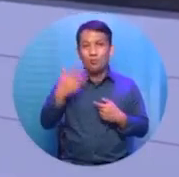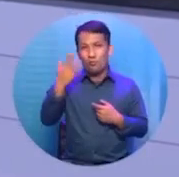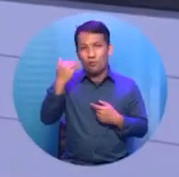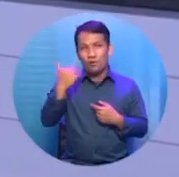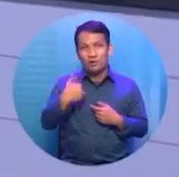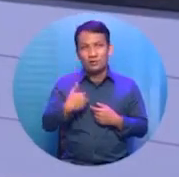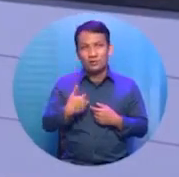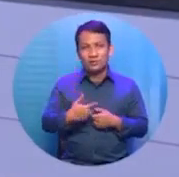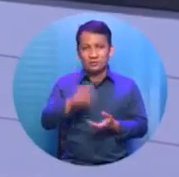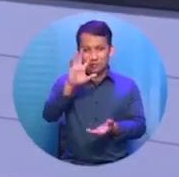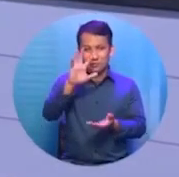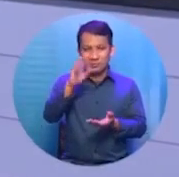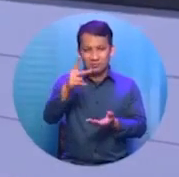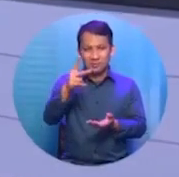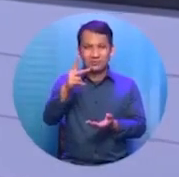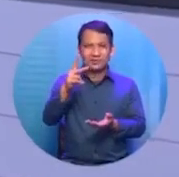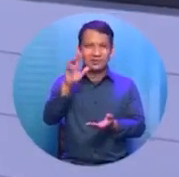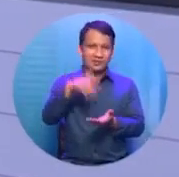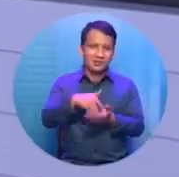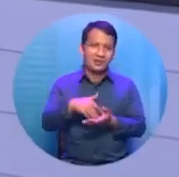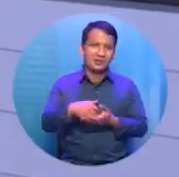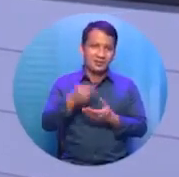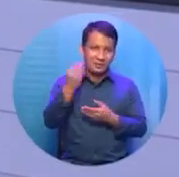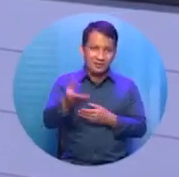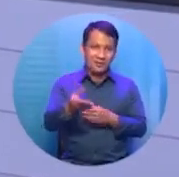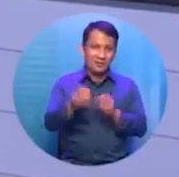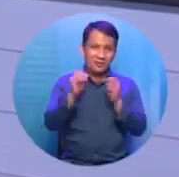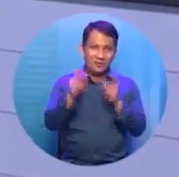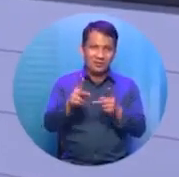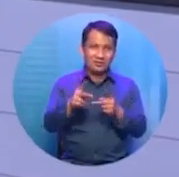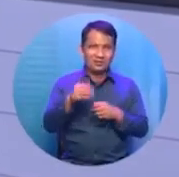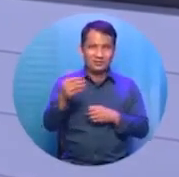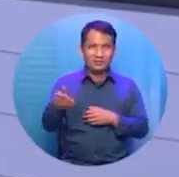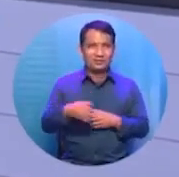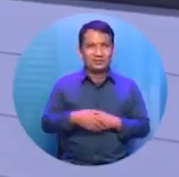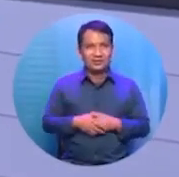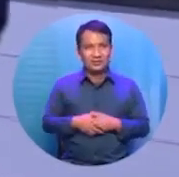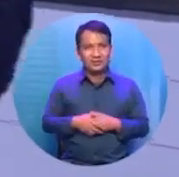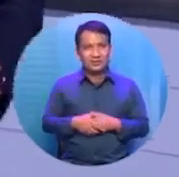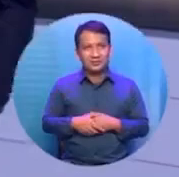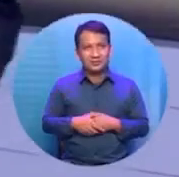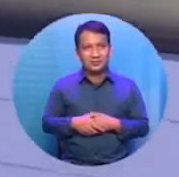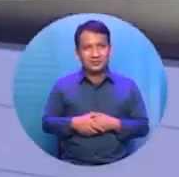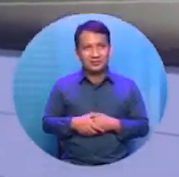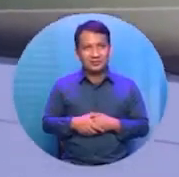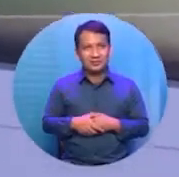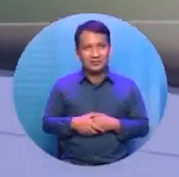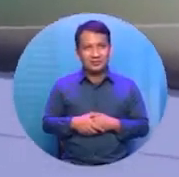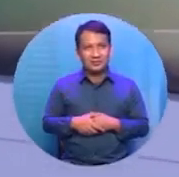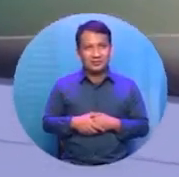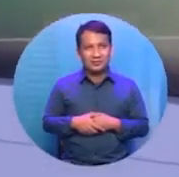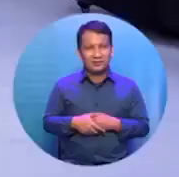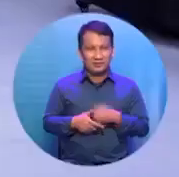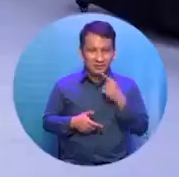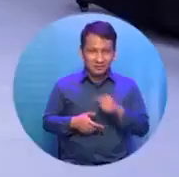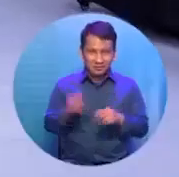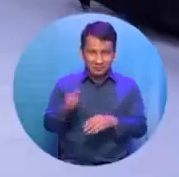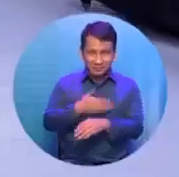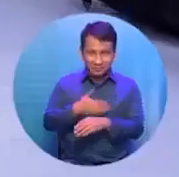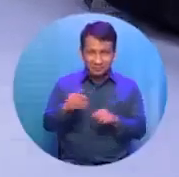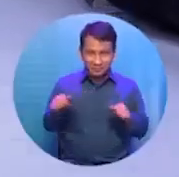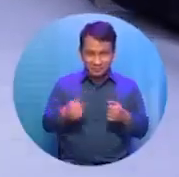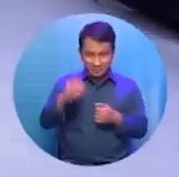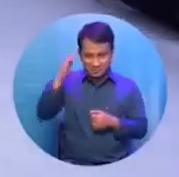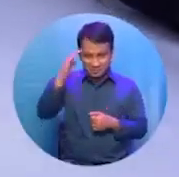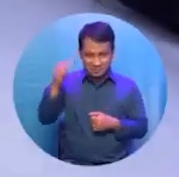ng 5,000. Oh, di ba? Thank you, sir. Ngayon, ito may challenge ako sa'yo. Kaya mo bang kantahin yung